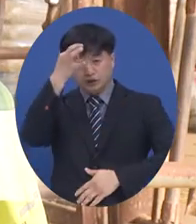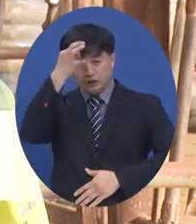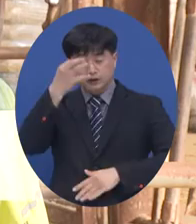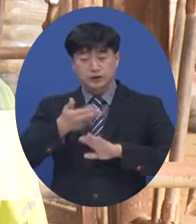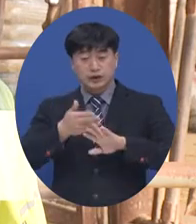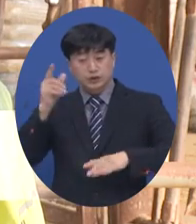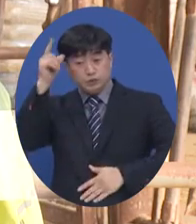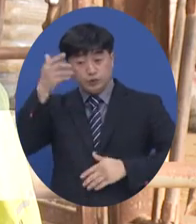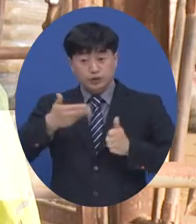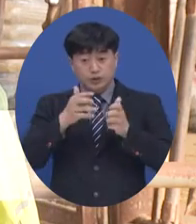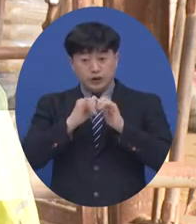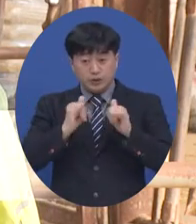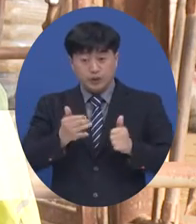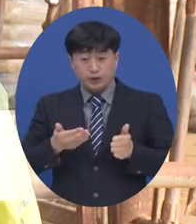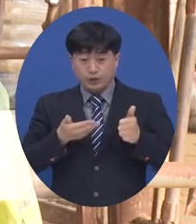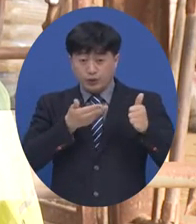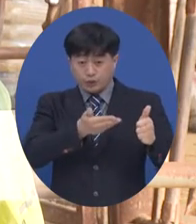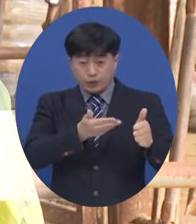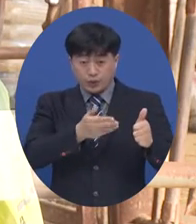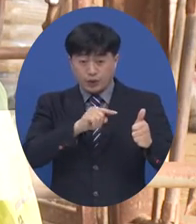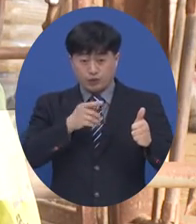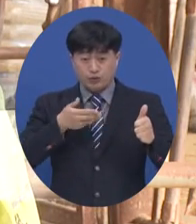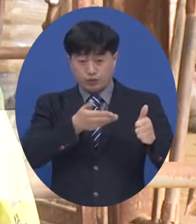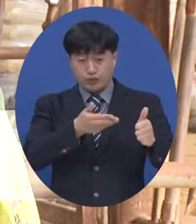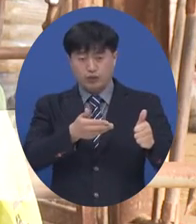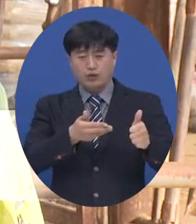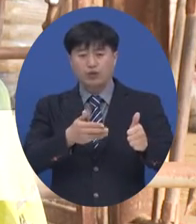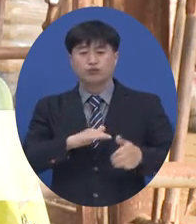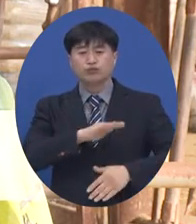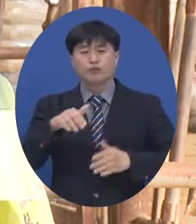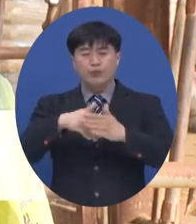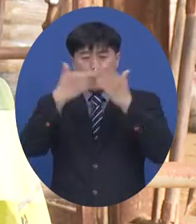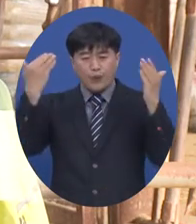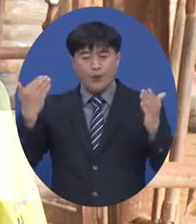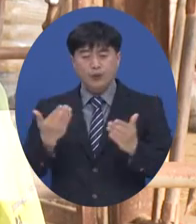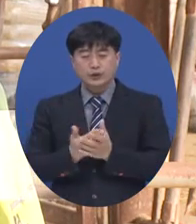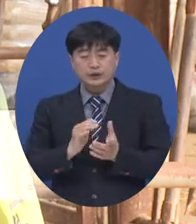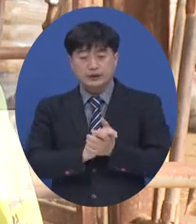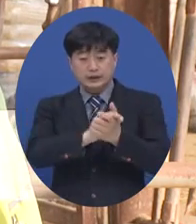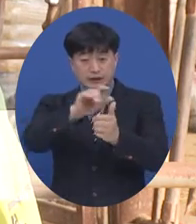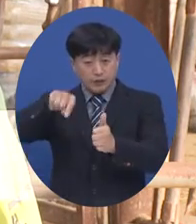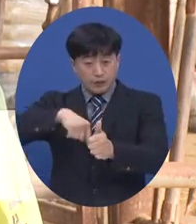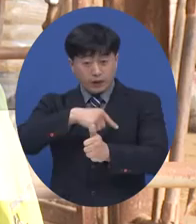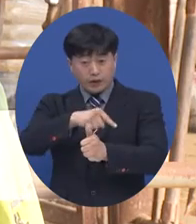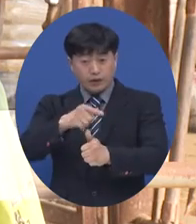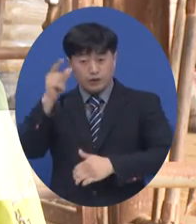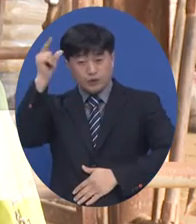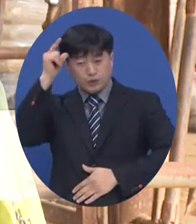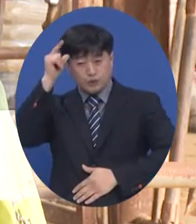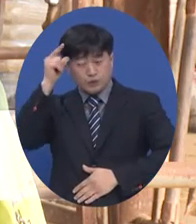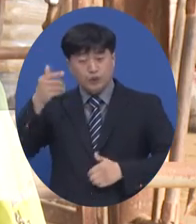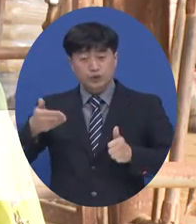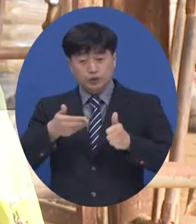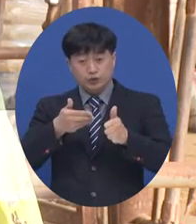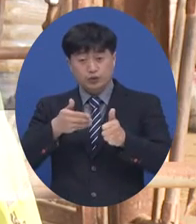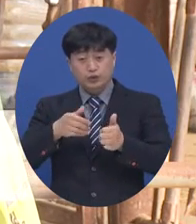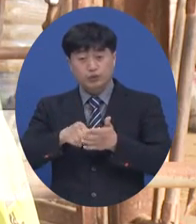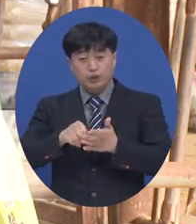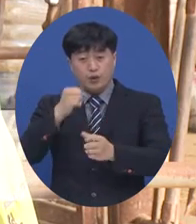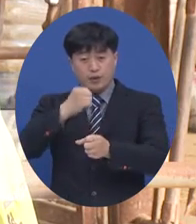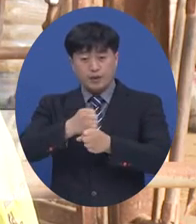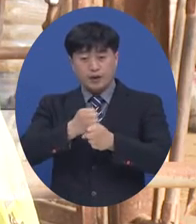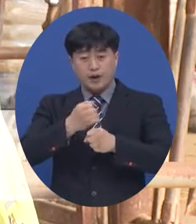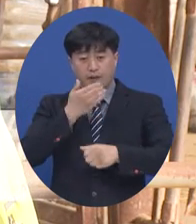다른 축사 리는 에게도 보급을 해서 우리 모두 같이 친환경 축산물을